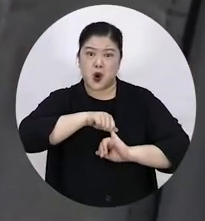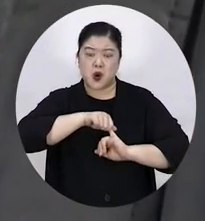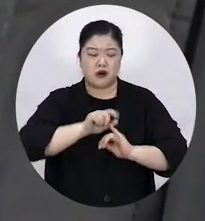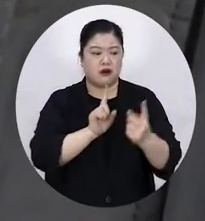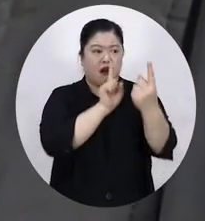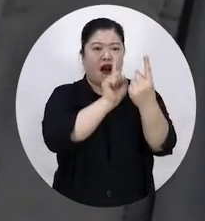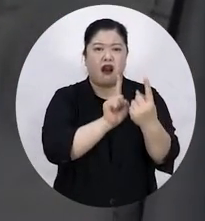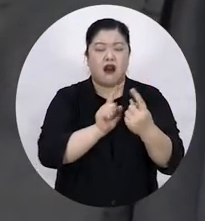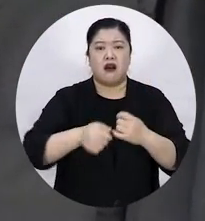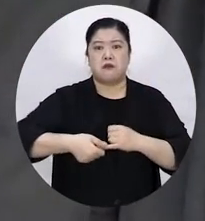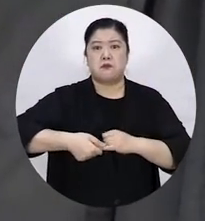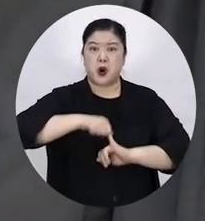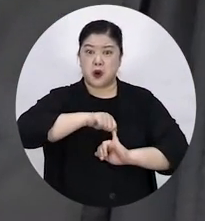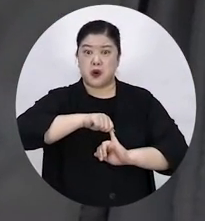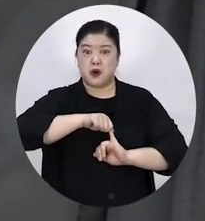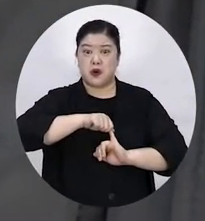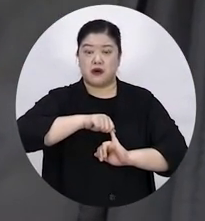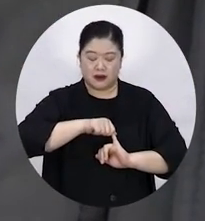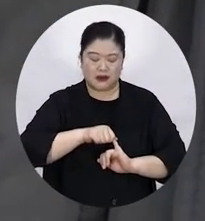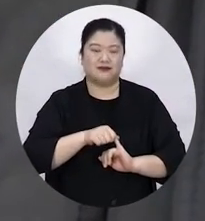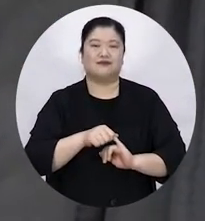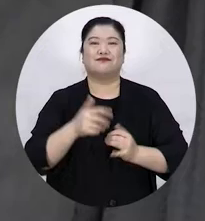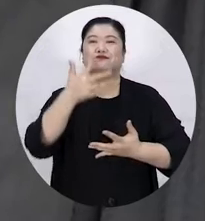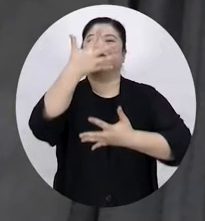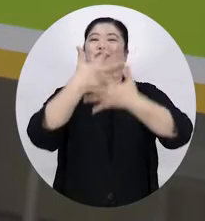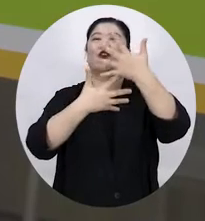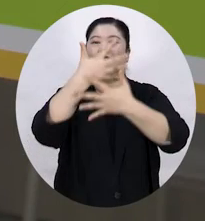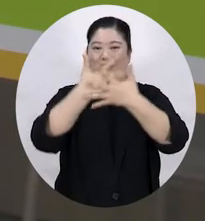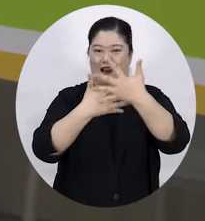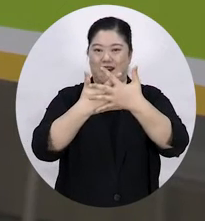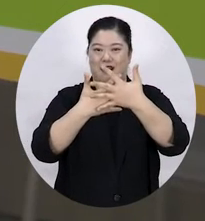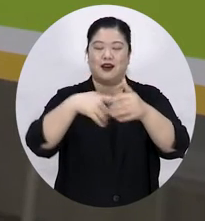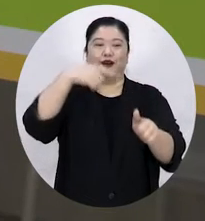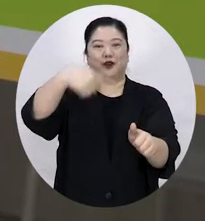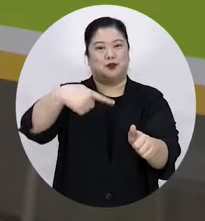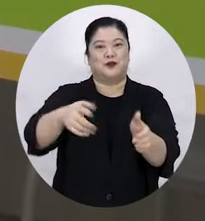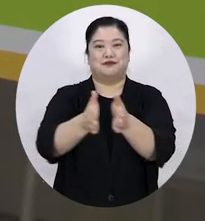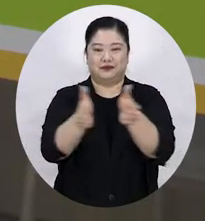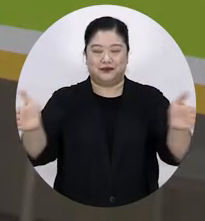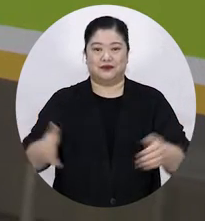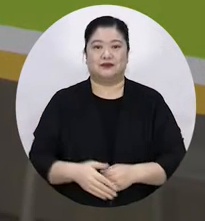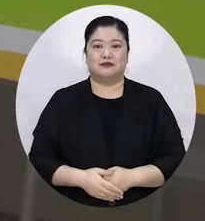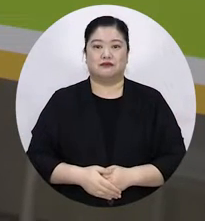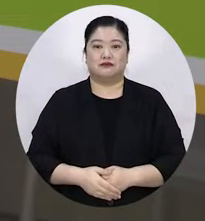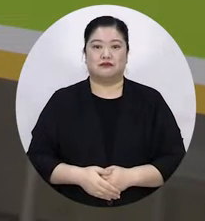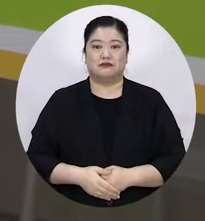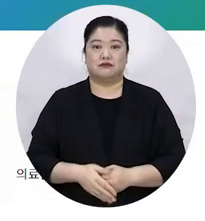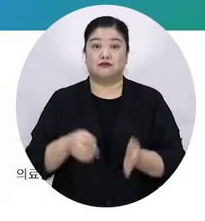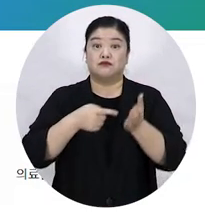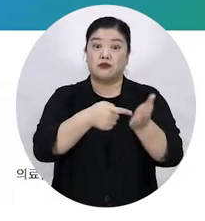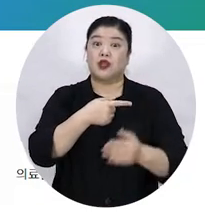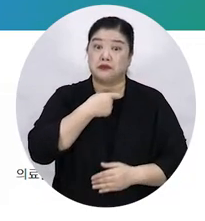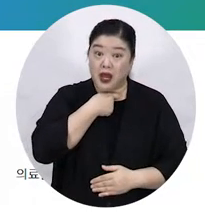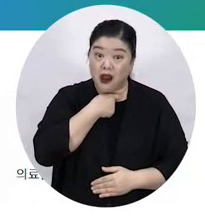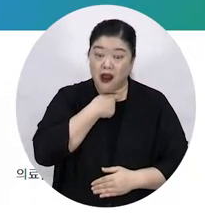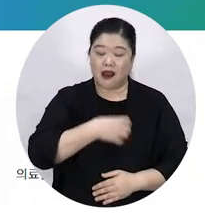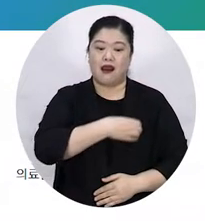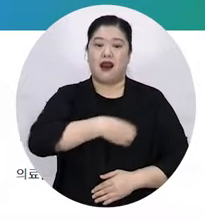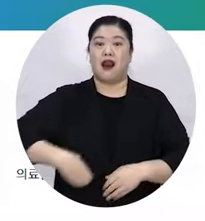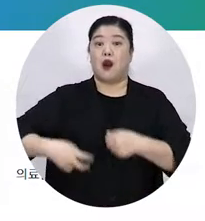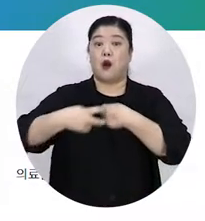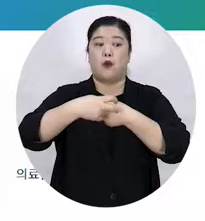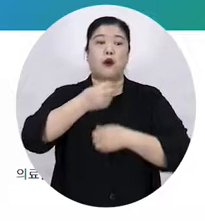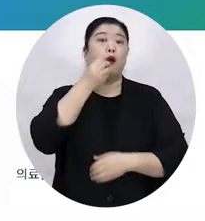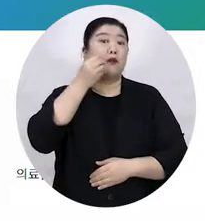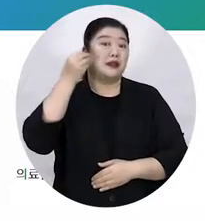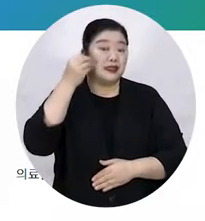직장인이나 대면 상담에 어려움이 있는 흡연자를 위해 비대면 금연 클리닉을 운영합니다. 신청을 원하는 구민은